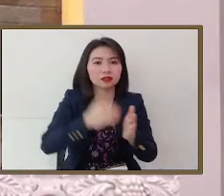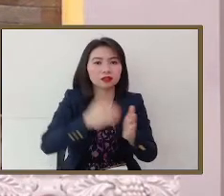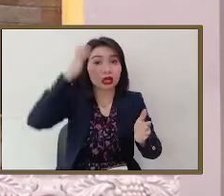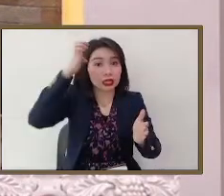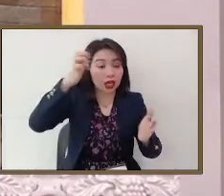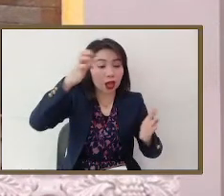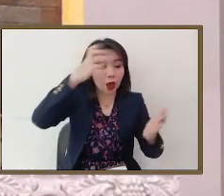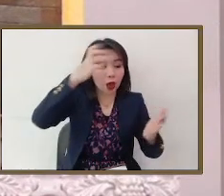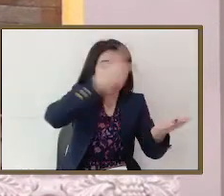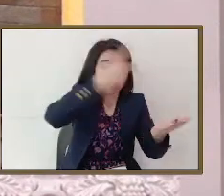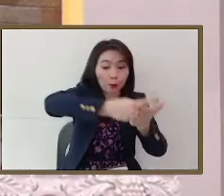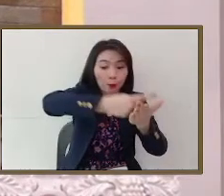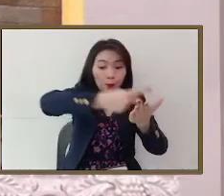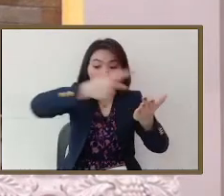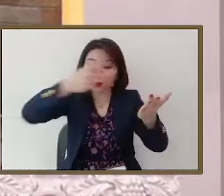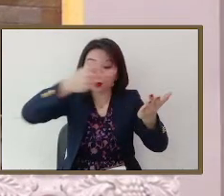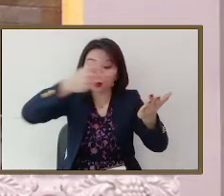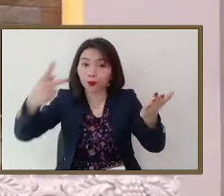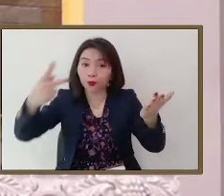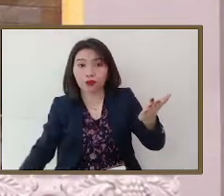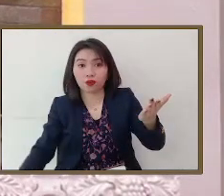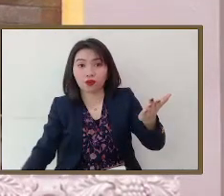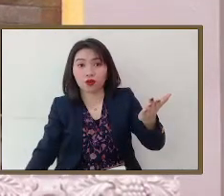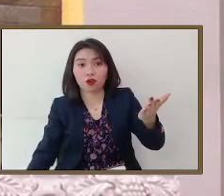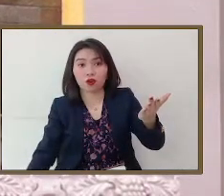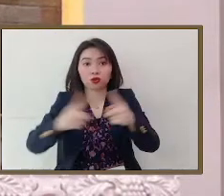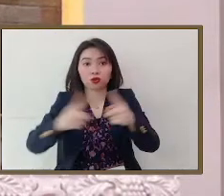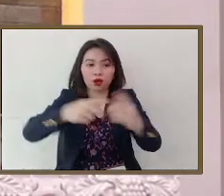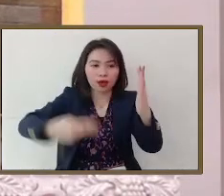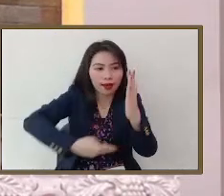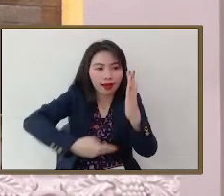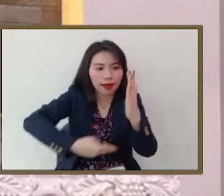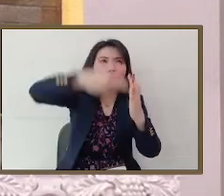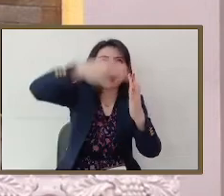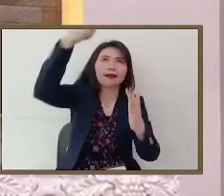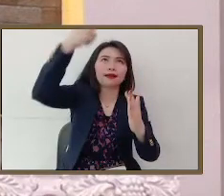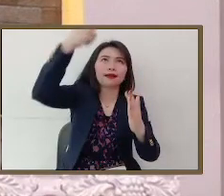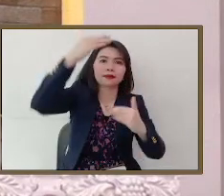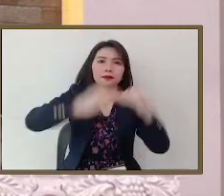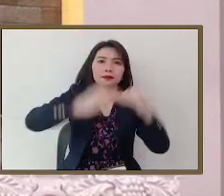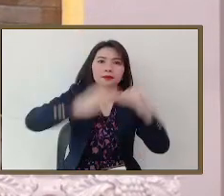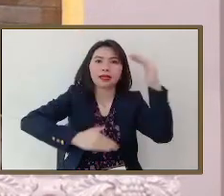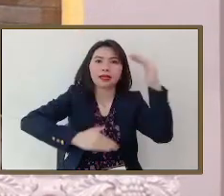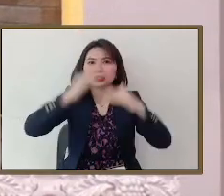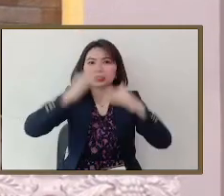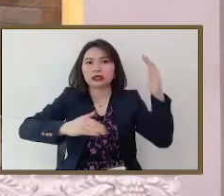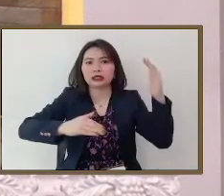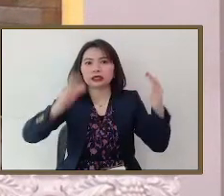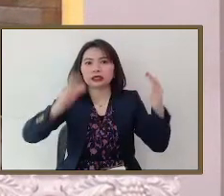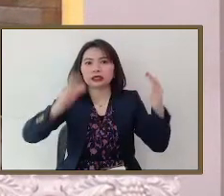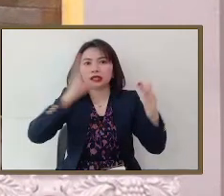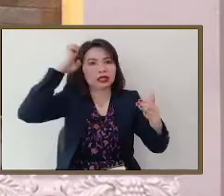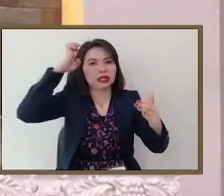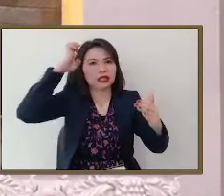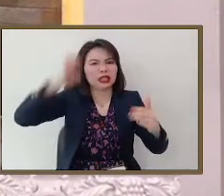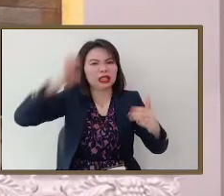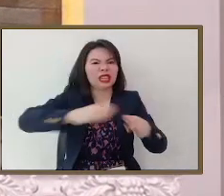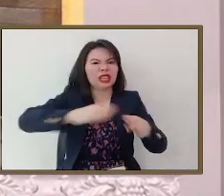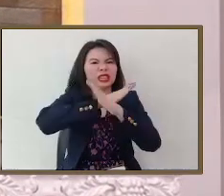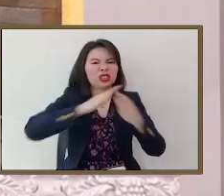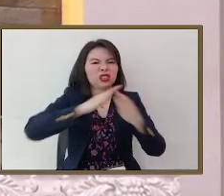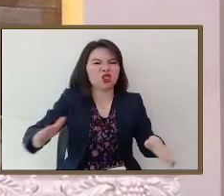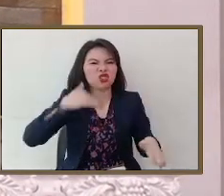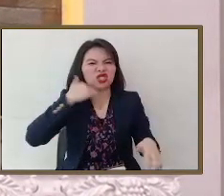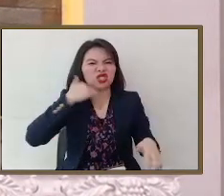nagpatihulog siya doon sa napakataas na building na yon at hindi siya tatama sa bato, at